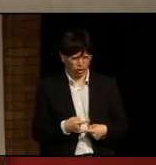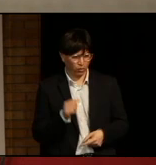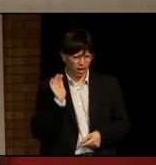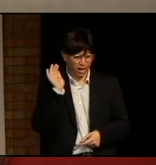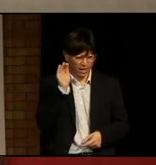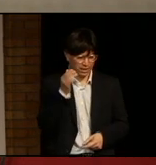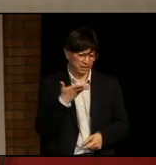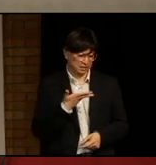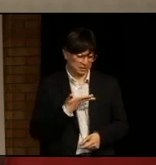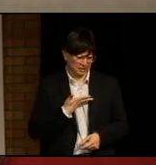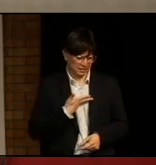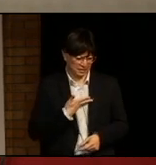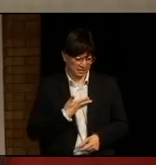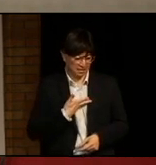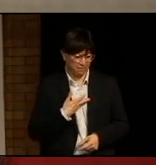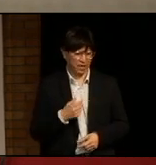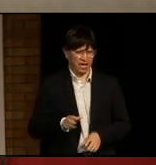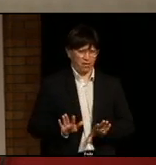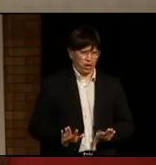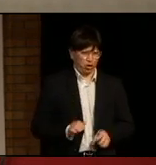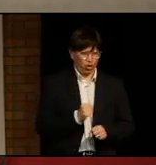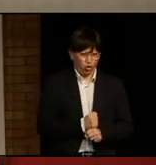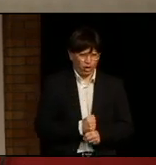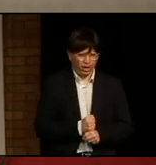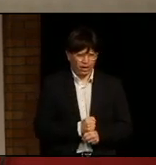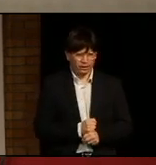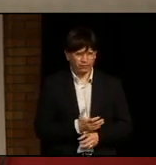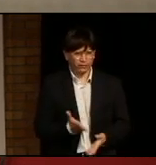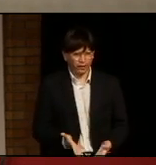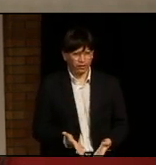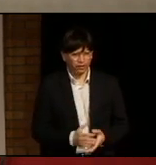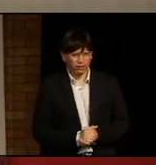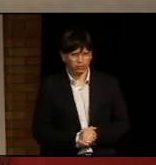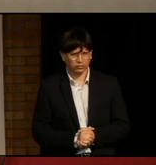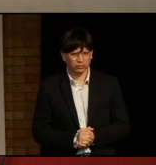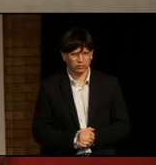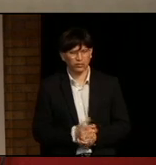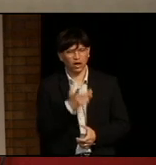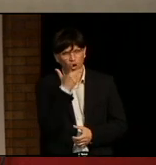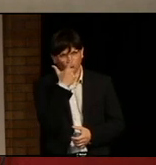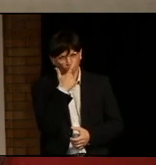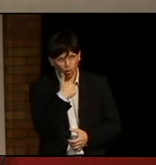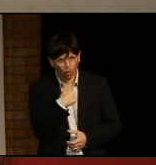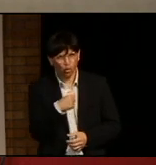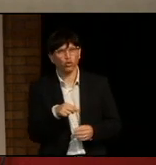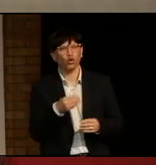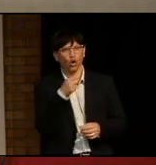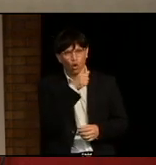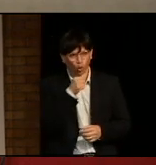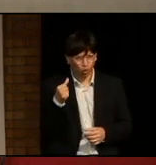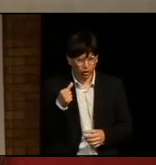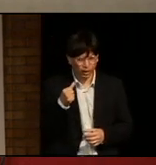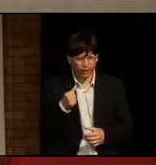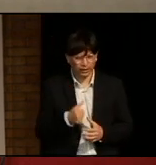avere gli strumenti per controllarlo Ecco perché ho voluto usare la parabola della Laudato